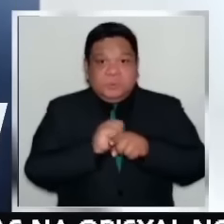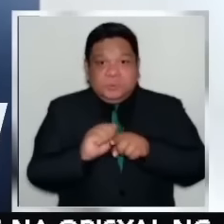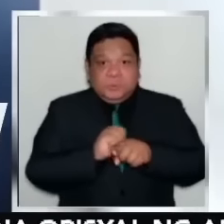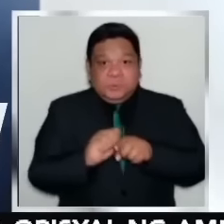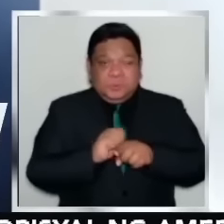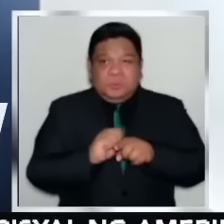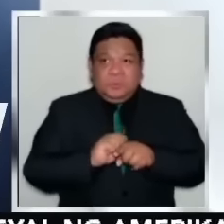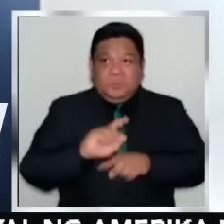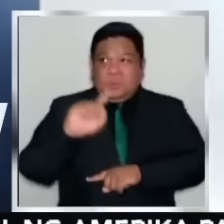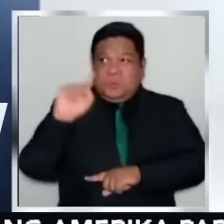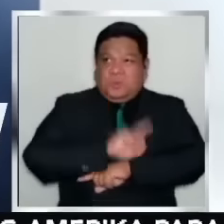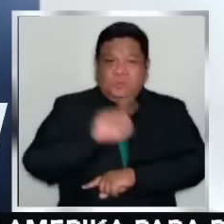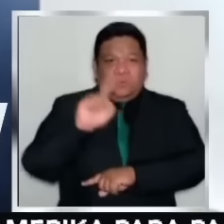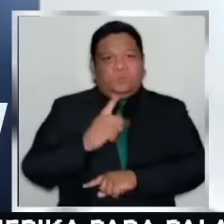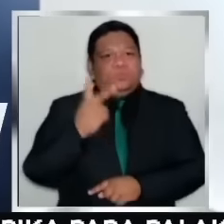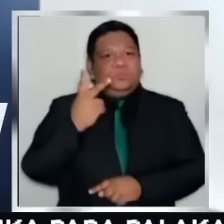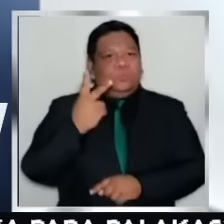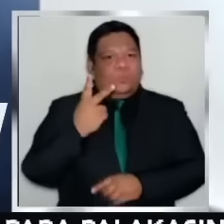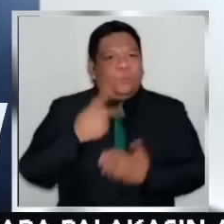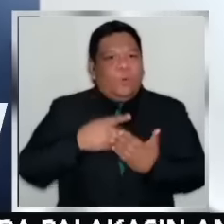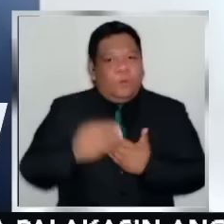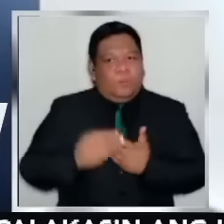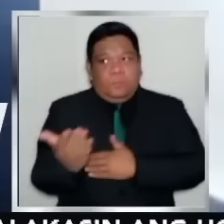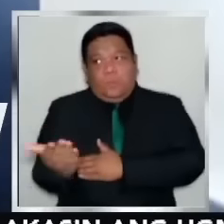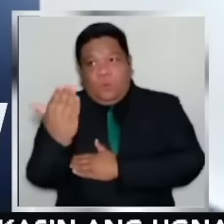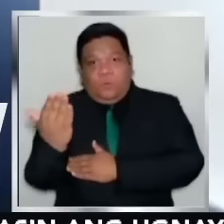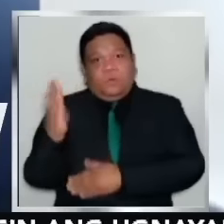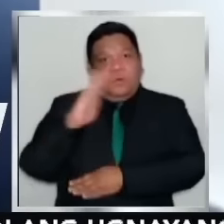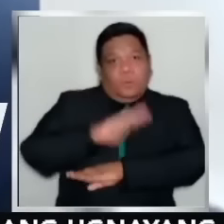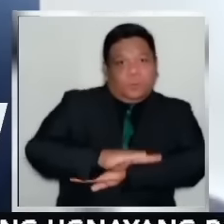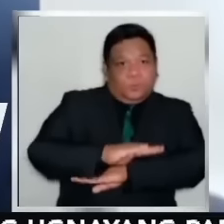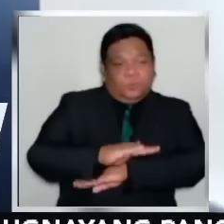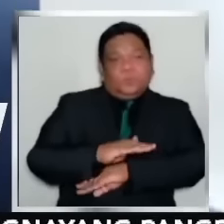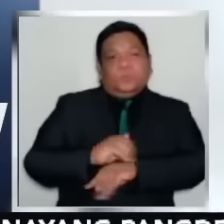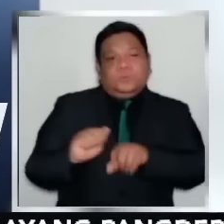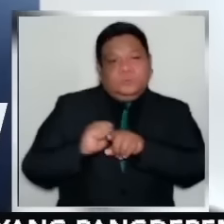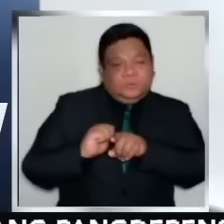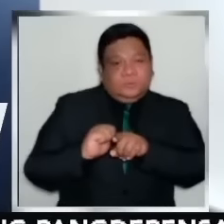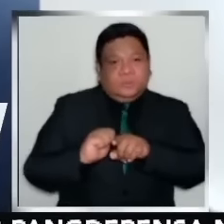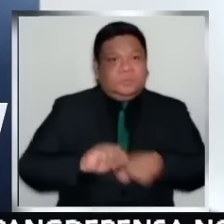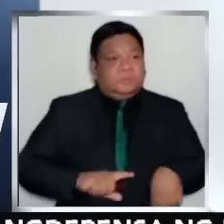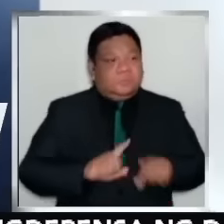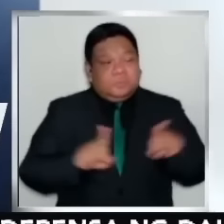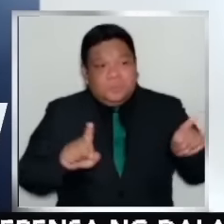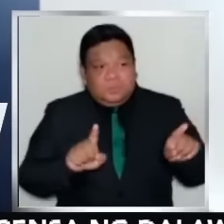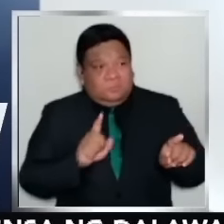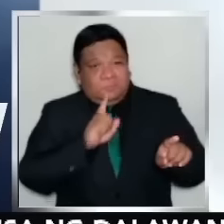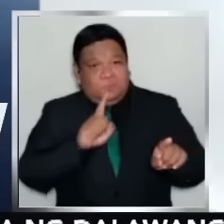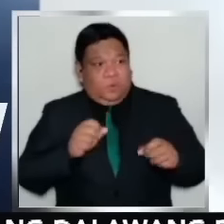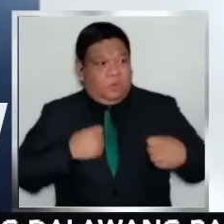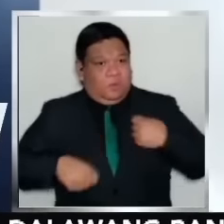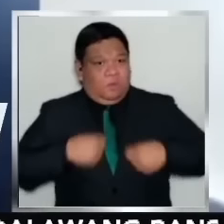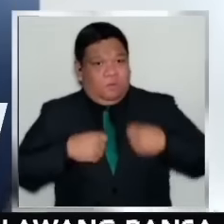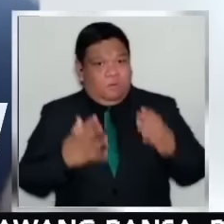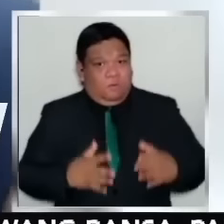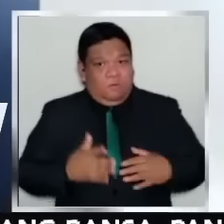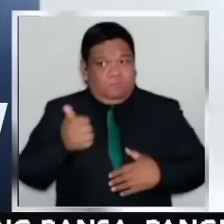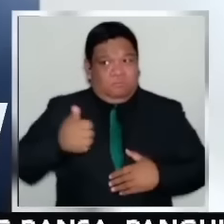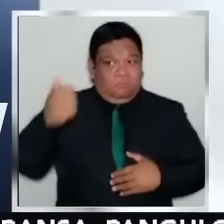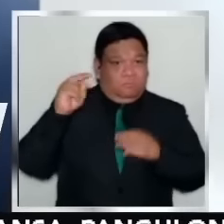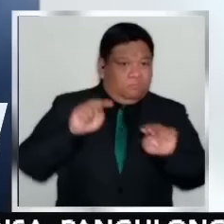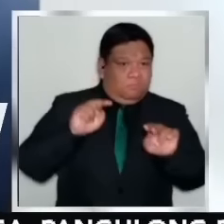kami. Isang morning, isang afternoon. Pero ang ginagawa po ng atleta na supervised po pa rin po ng mga